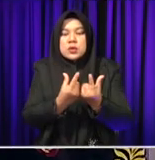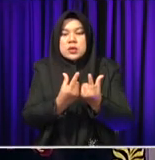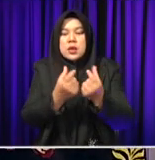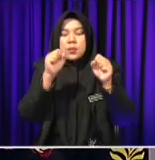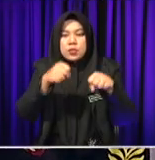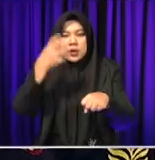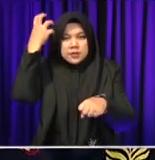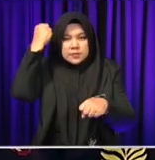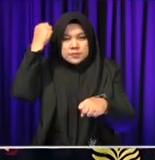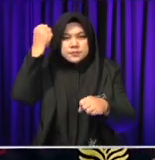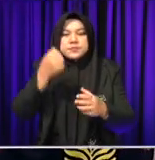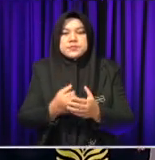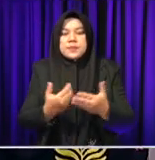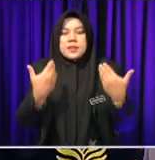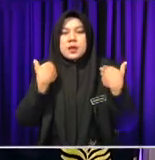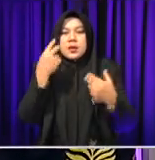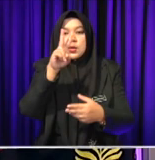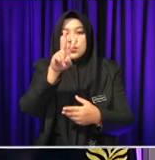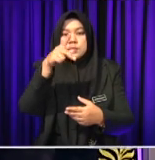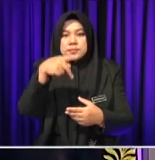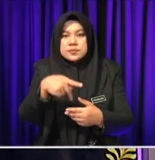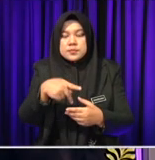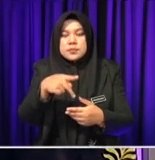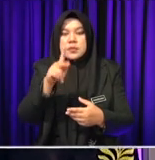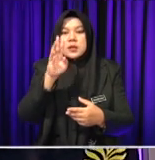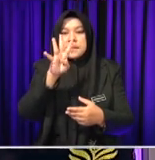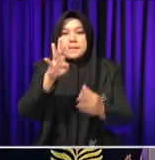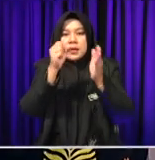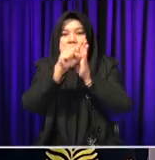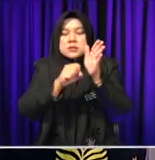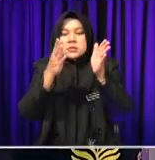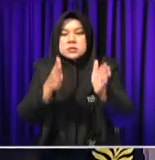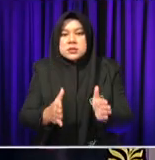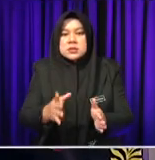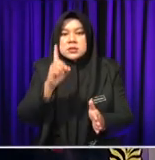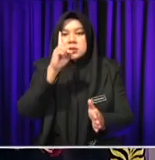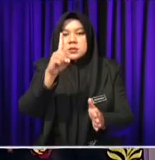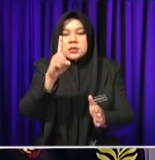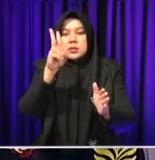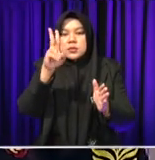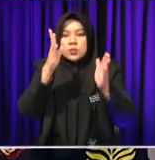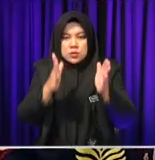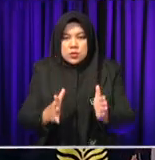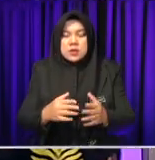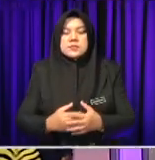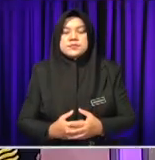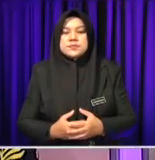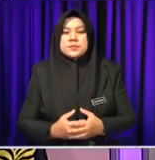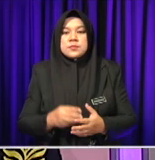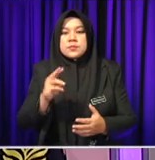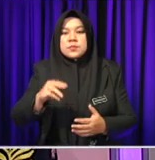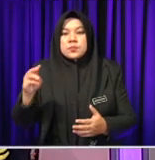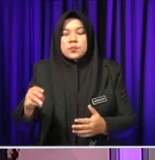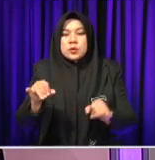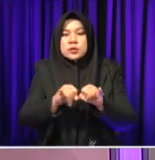boleh ingat ada dua p Okey ada empat seseorang ada satu dua orang okey dan murid-murid